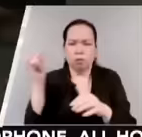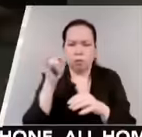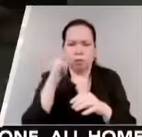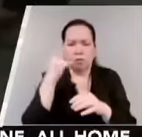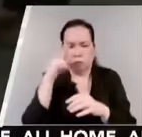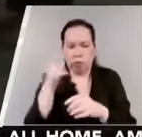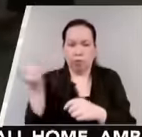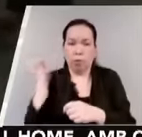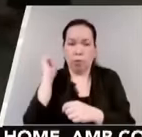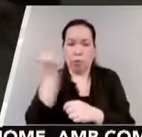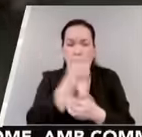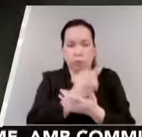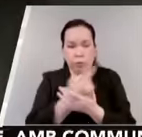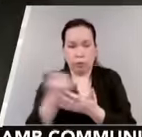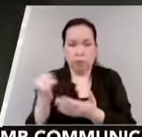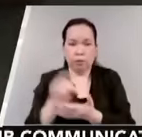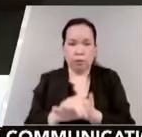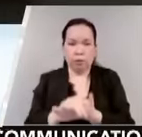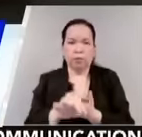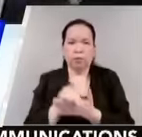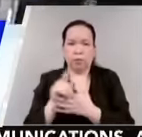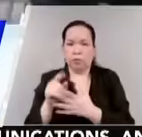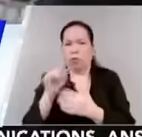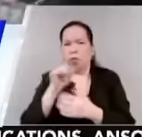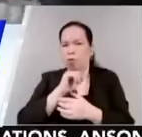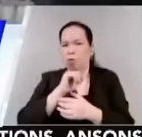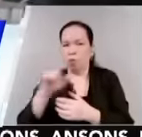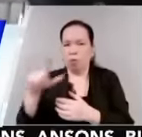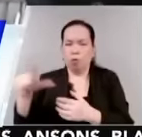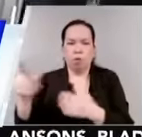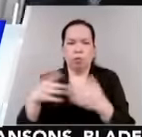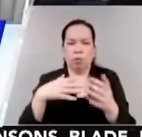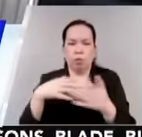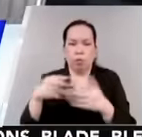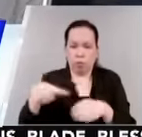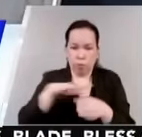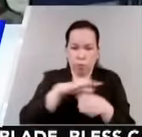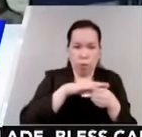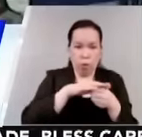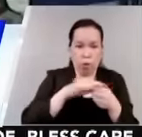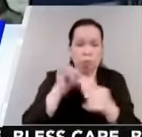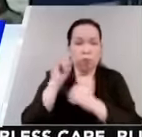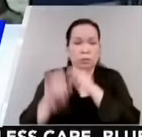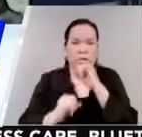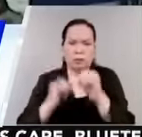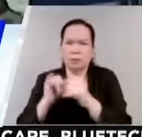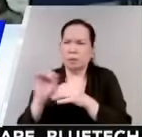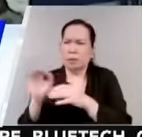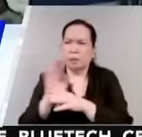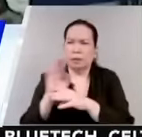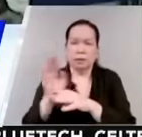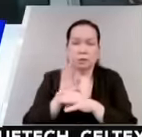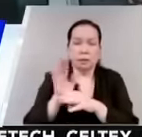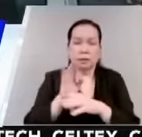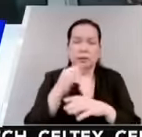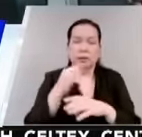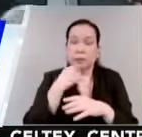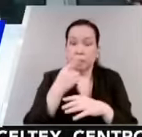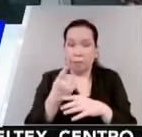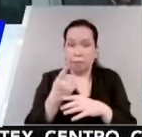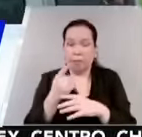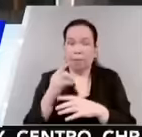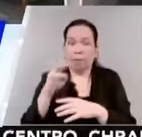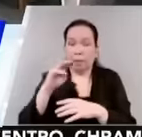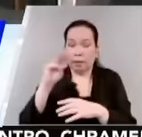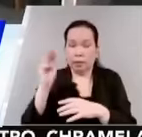Busy ang bawat panig ng Paliparan, mapa domestic o international ngayong araw sa taya ng Manila International Airport Authority o